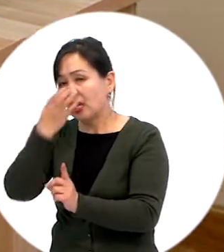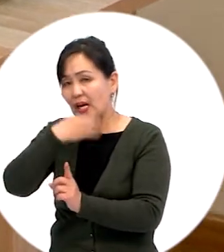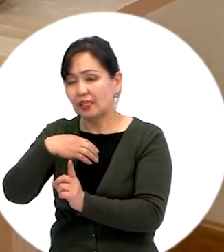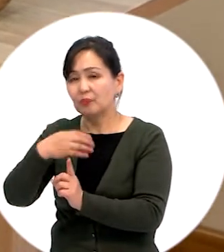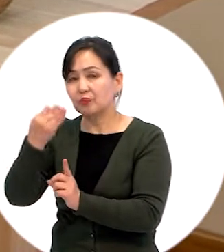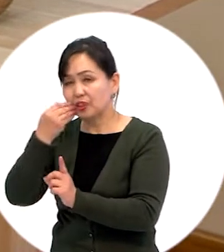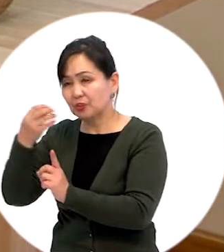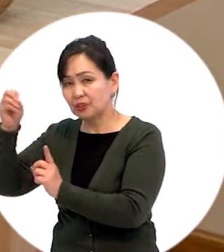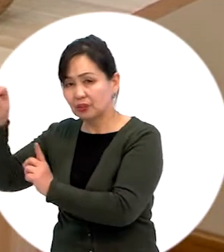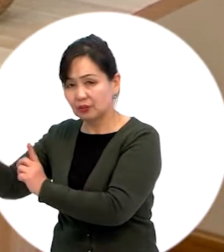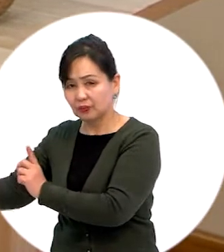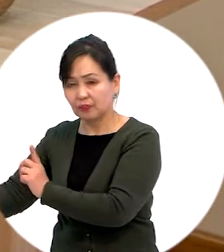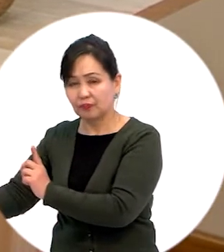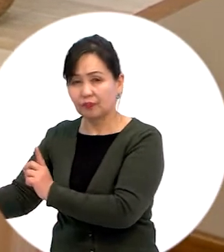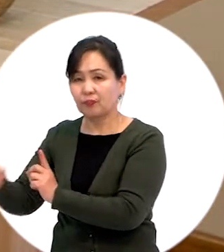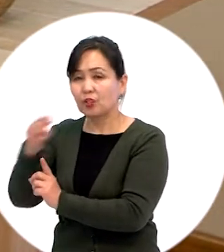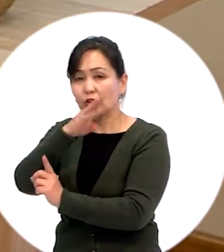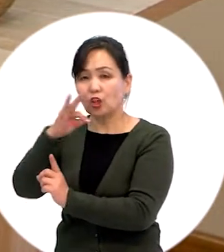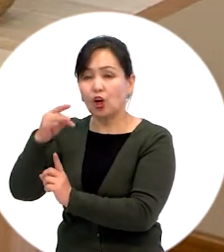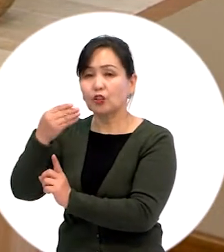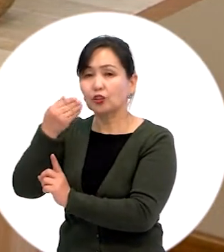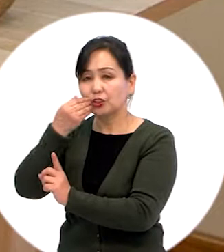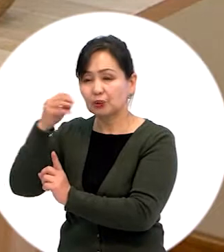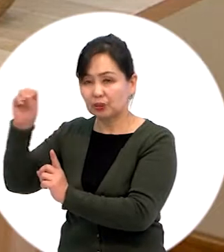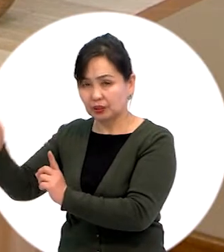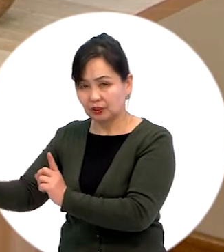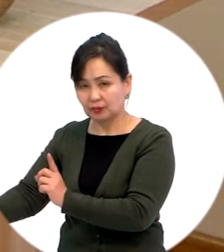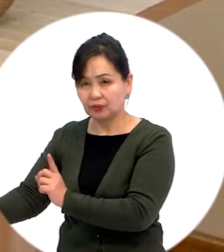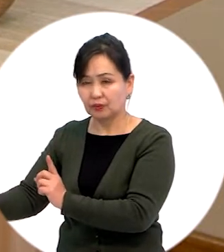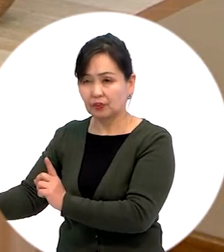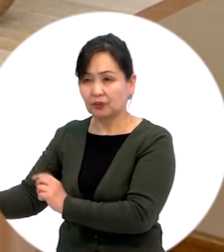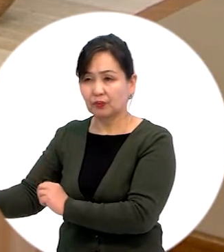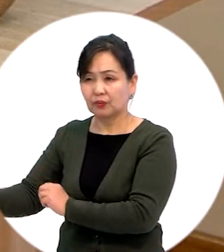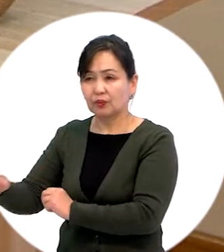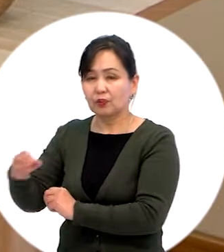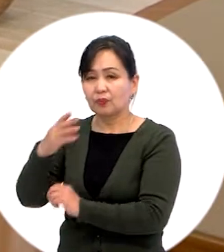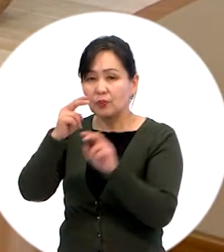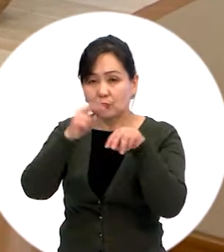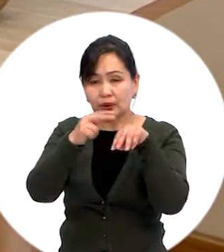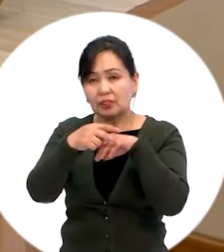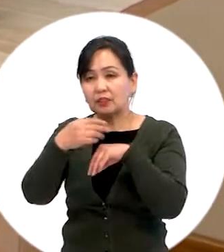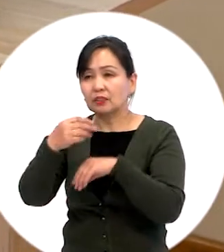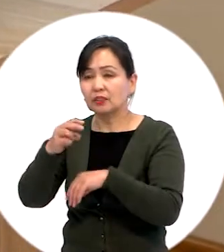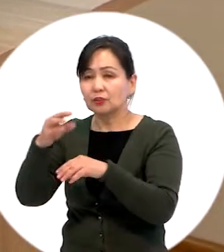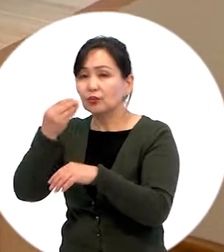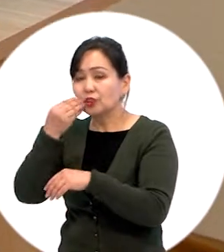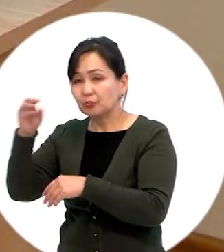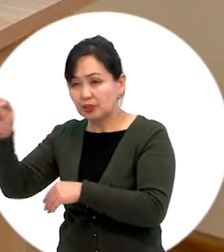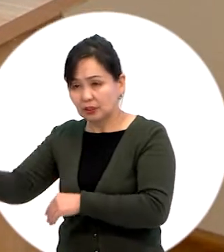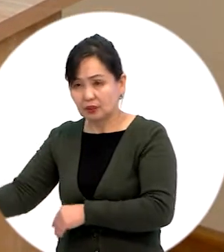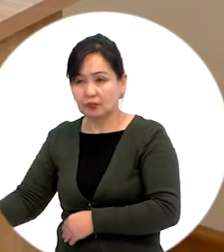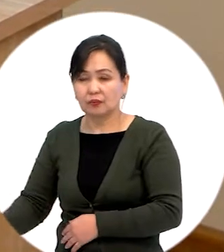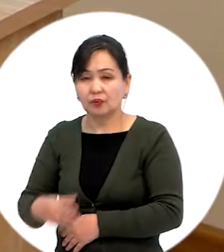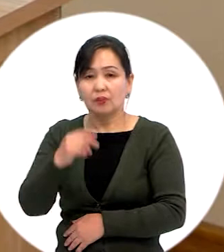Алим жимс. Тоор жимс. Үзэлцгэн